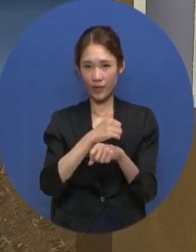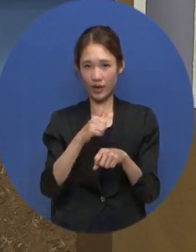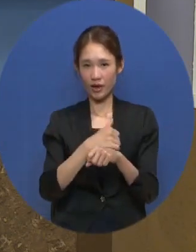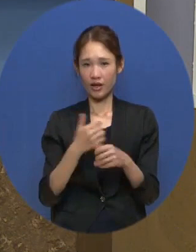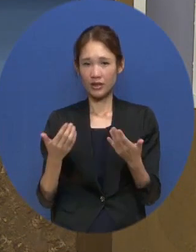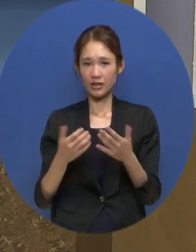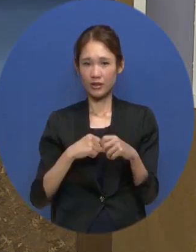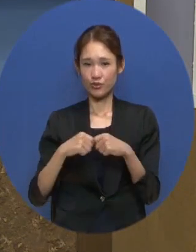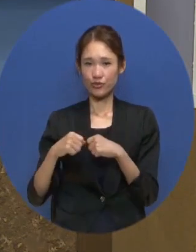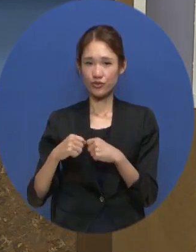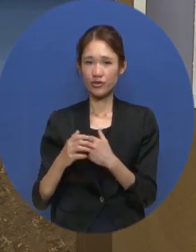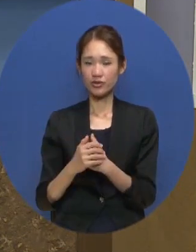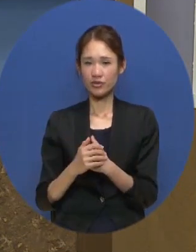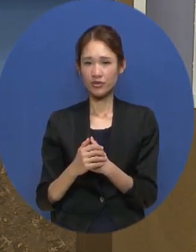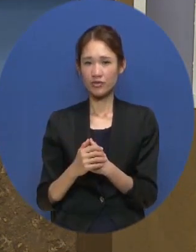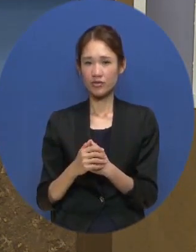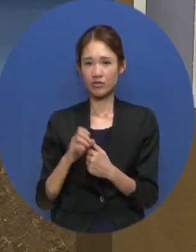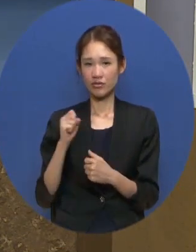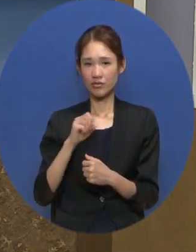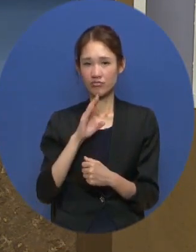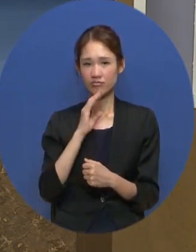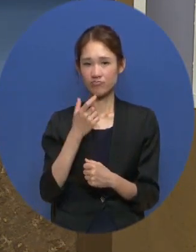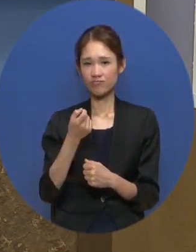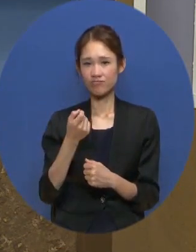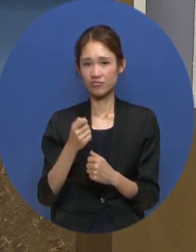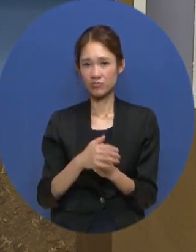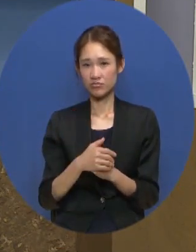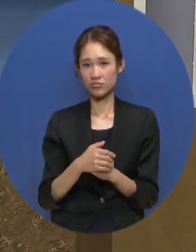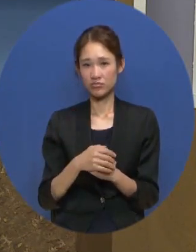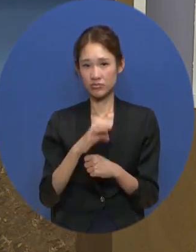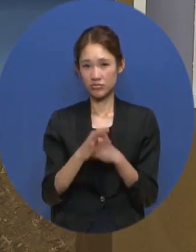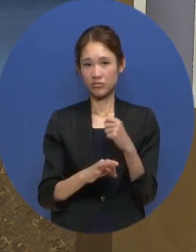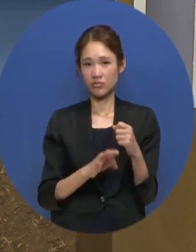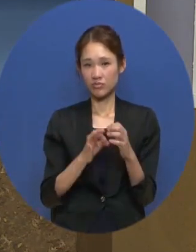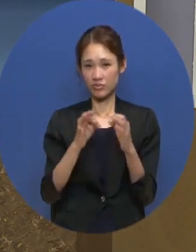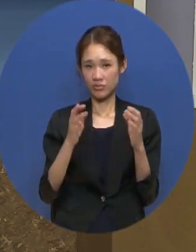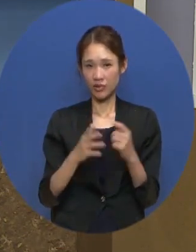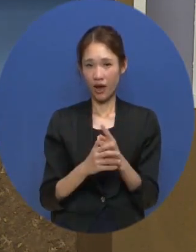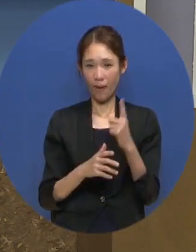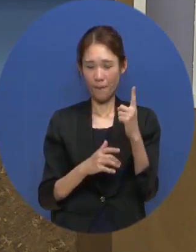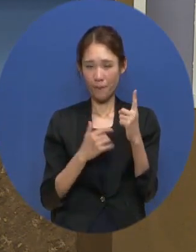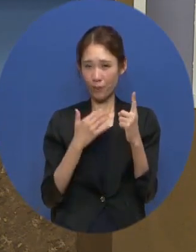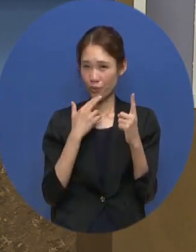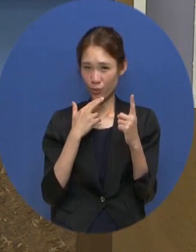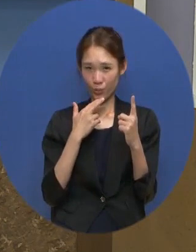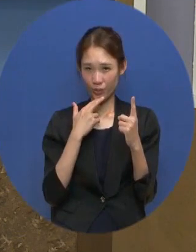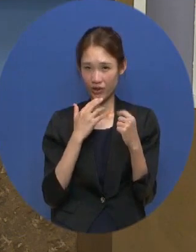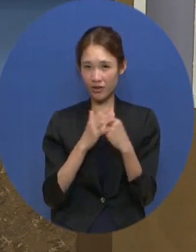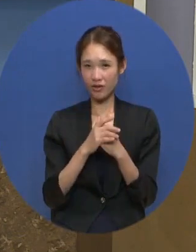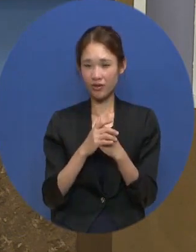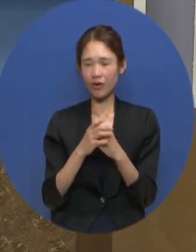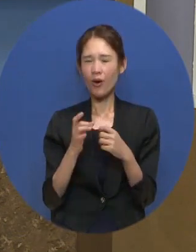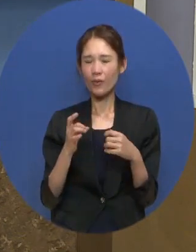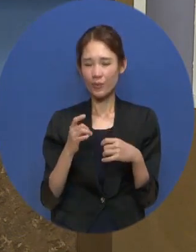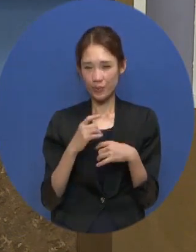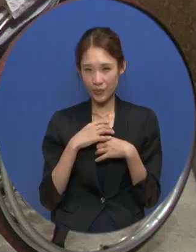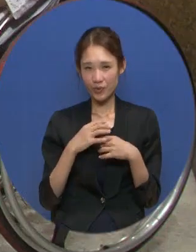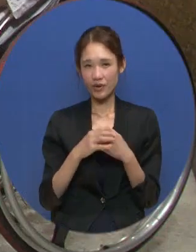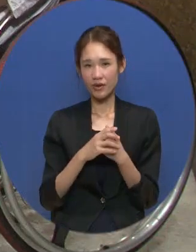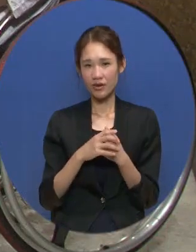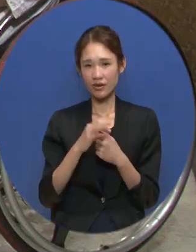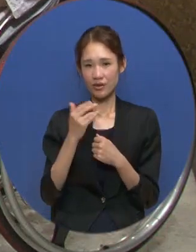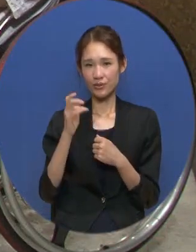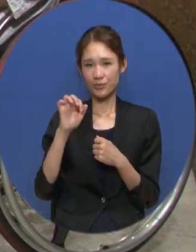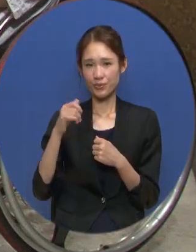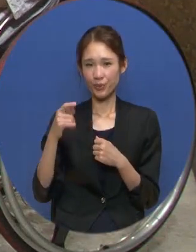근무하는 네. 태도에 대해서 네, 아무래도 그럴 것 같습니다. 그런데 10년 동안 단 한 번도 없었다고 하니까 네. 그 부분도 되게 놀랍네요. 네, 리포트가